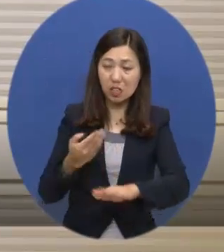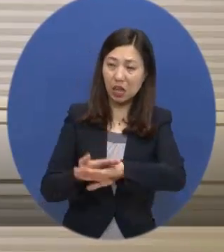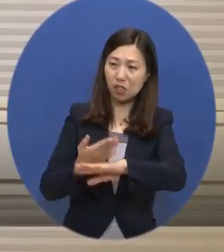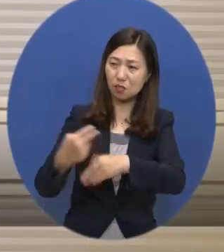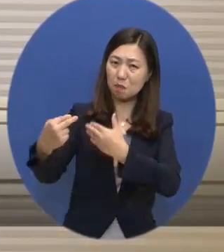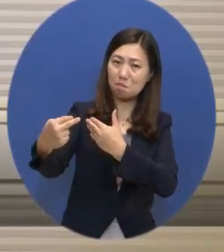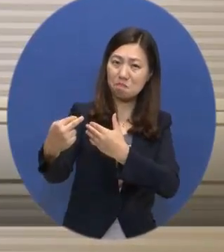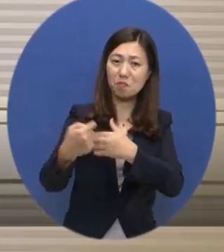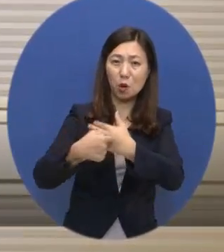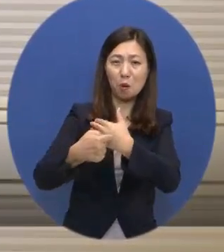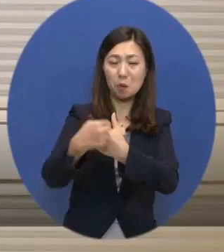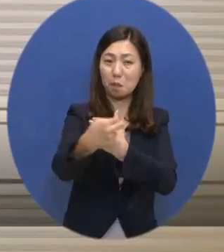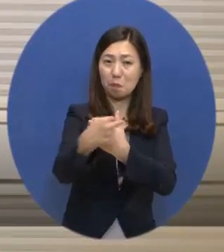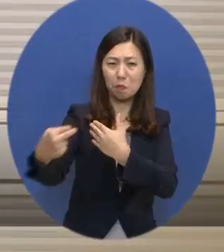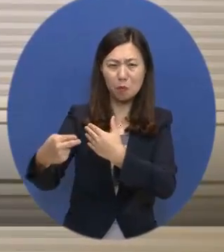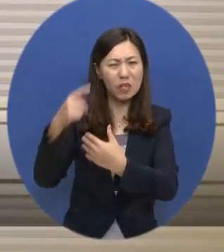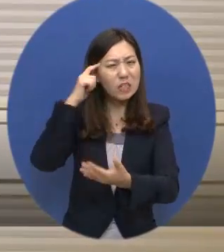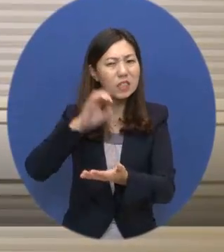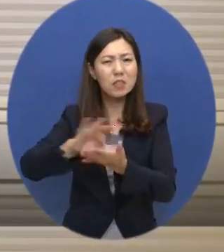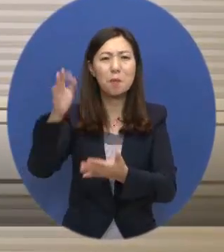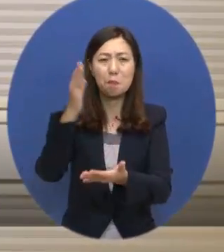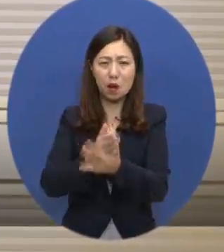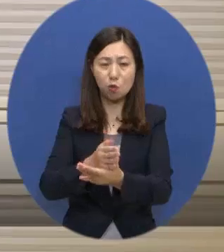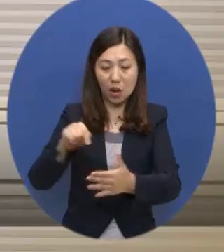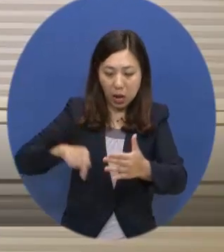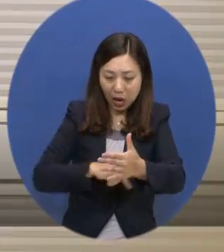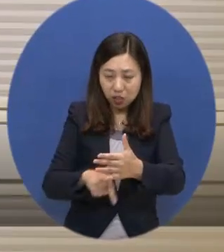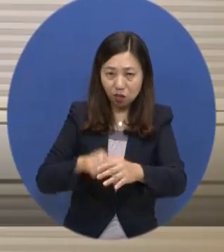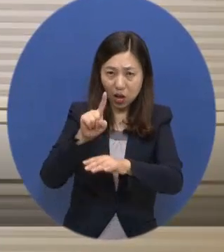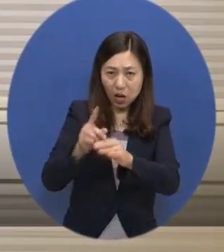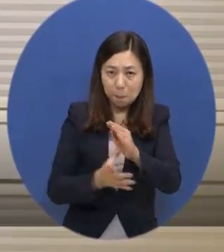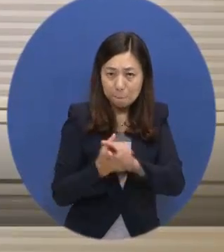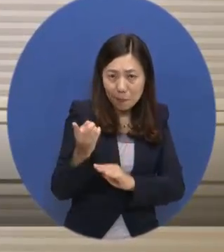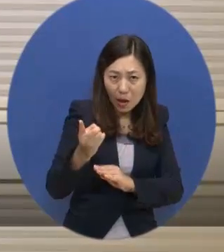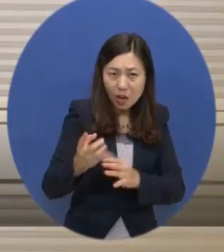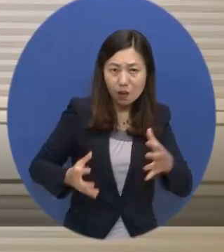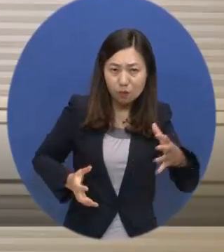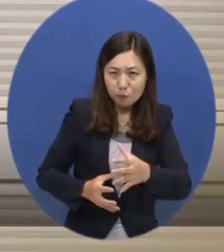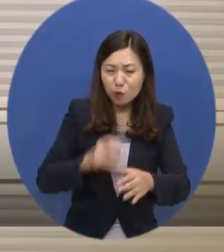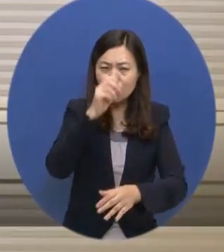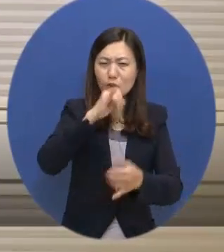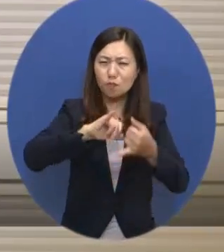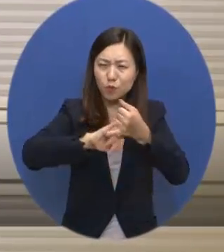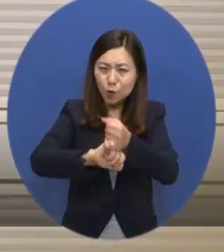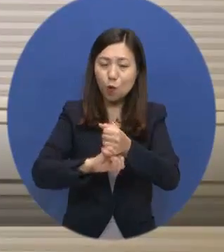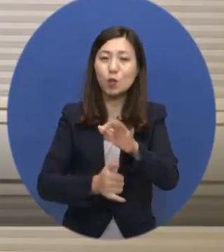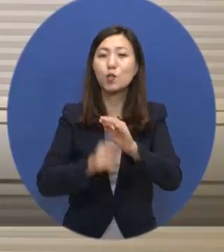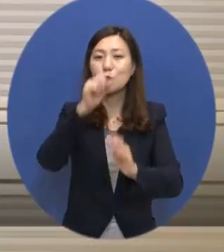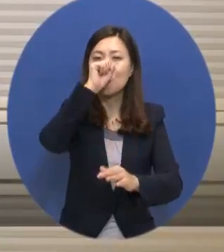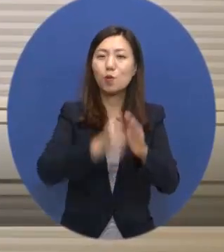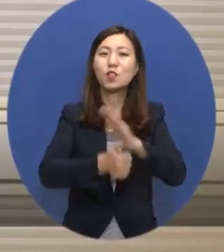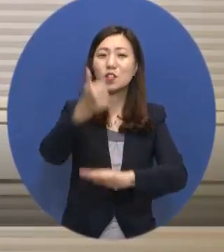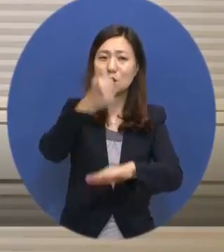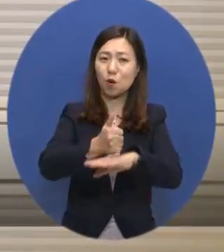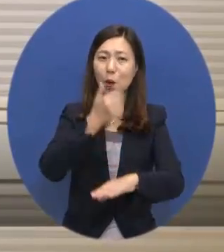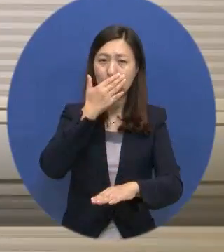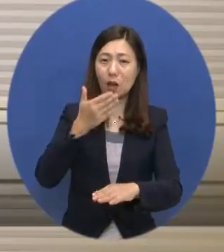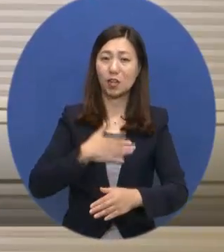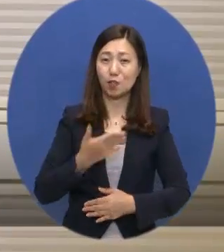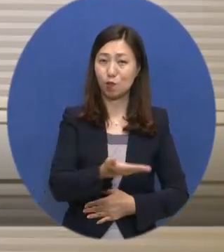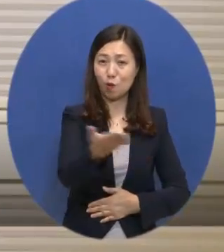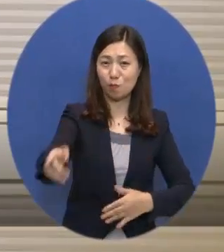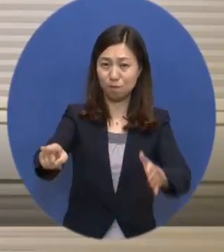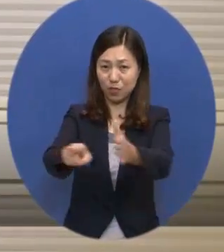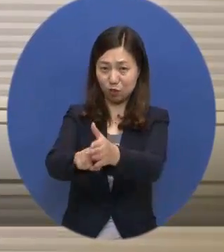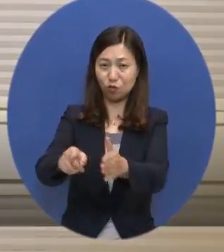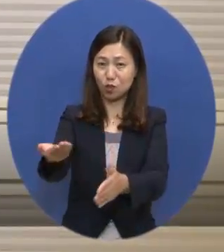마시고 외부에서 열심히 하나가 된다면 분명히 좋은 결과가 있지 않을까 생각하고 저는 여러분을 믿고 여러분도